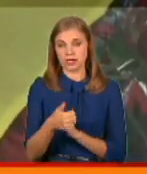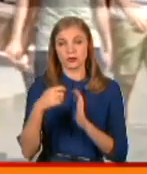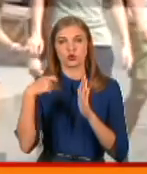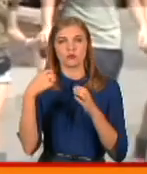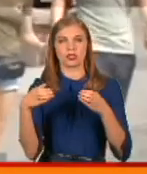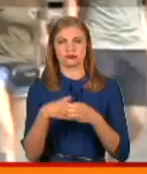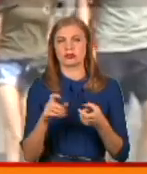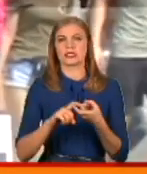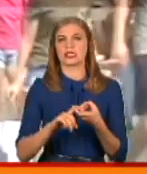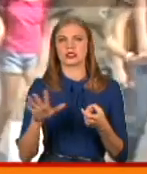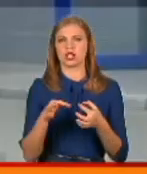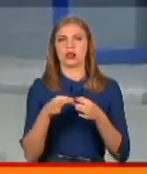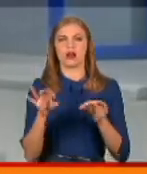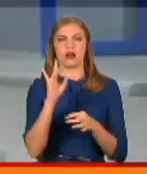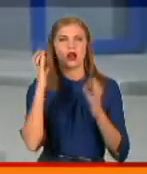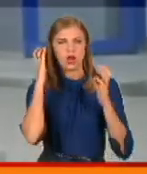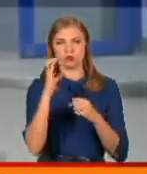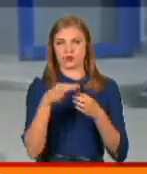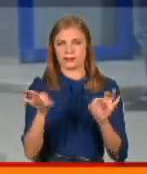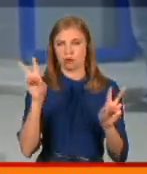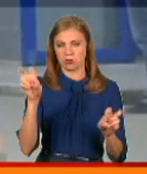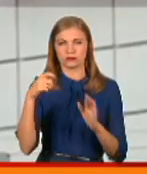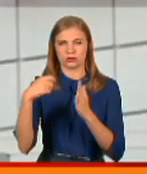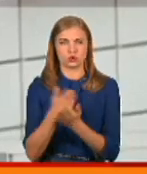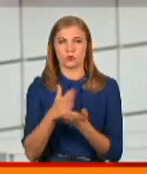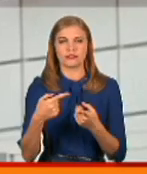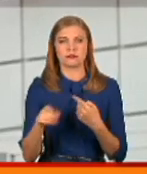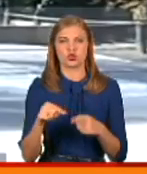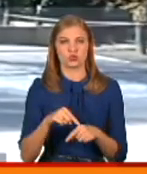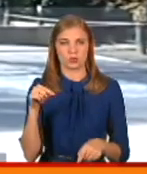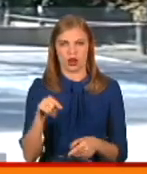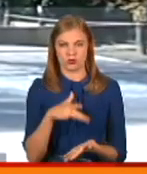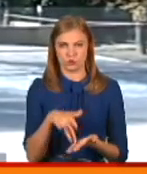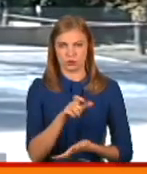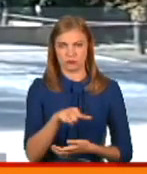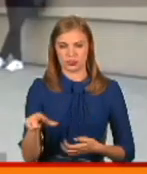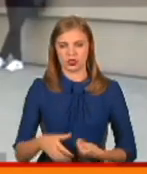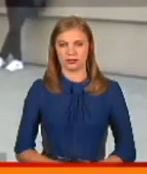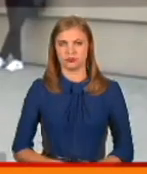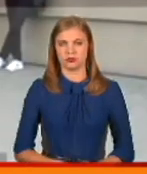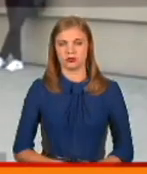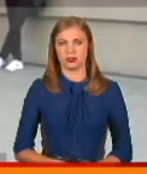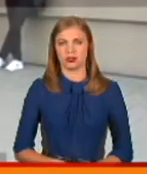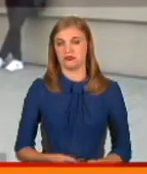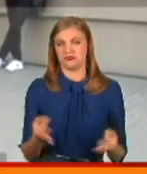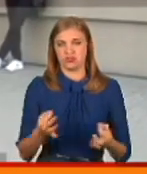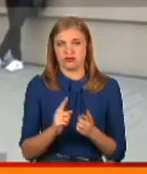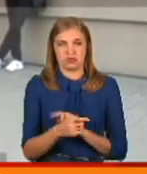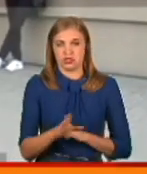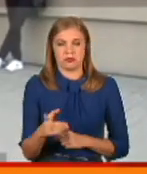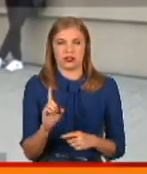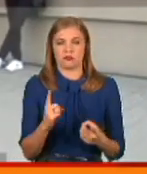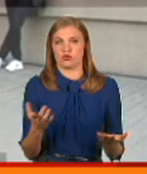група незалежної радіо «Свобода» зафільмувала зовсім іншу реакцію містян. Кажеться, нічого не зміниться, тому